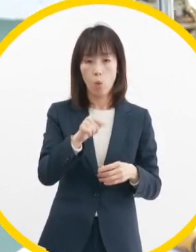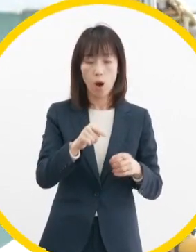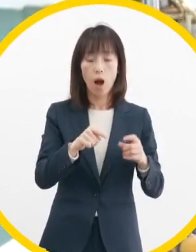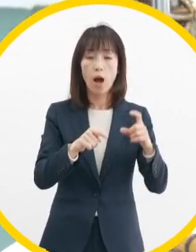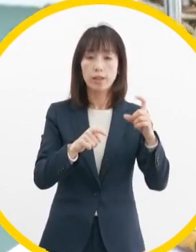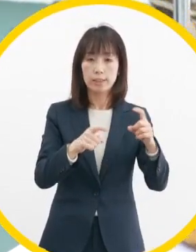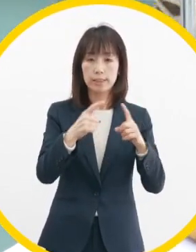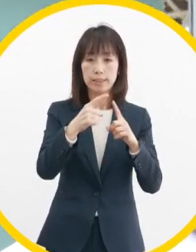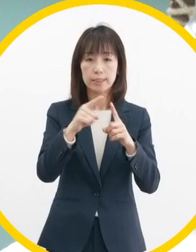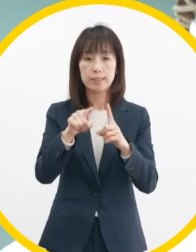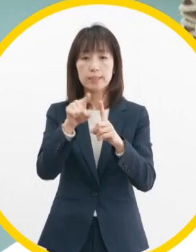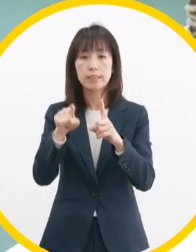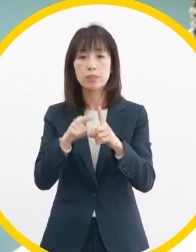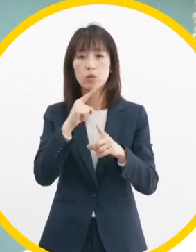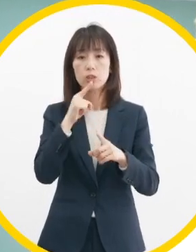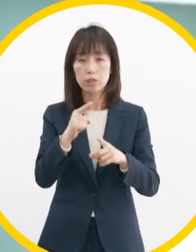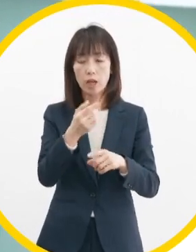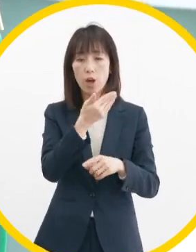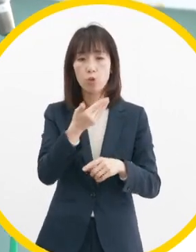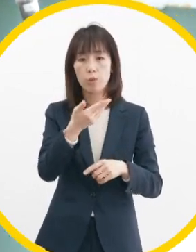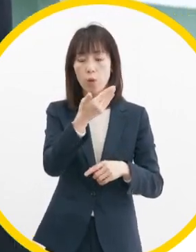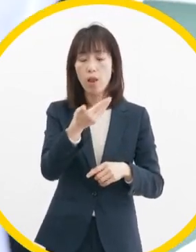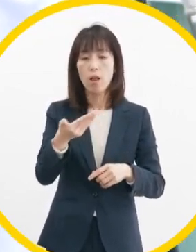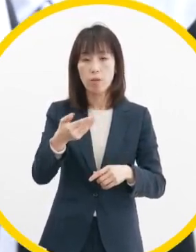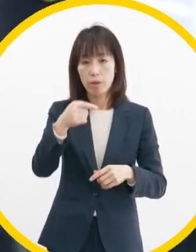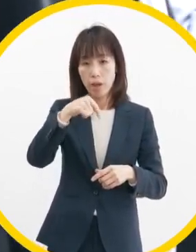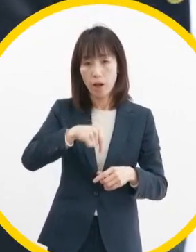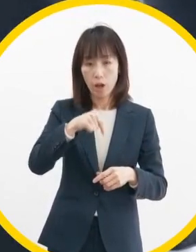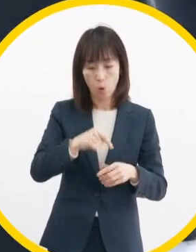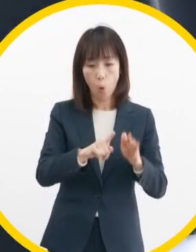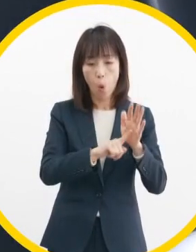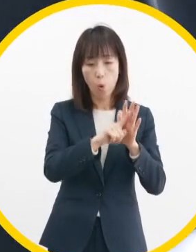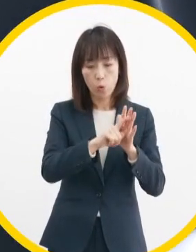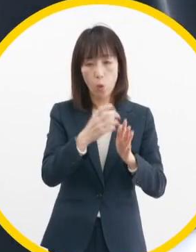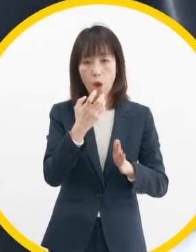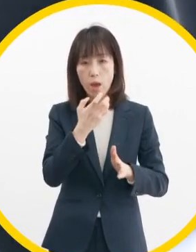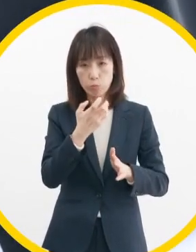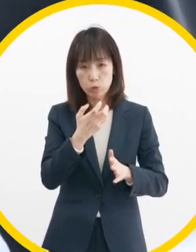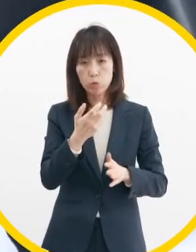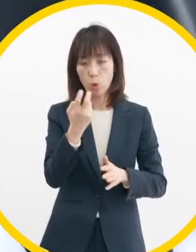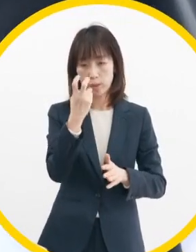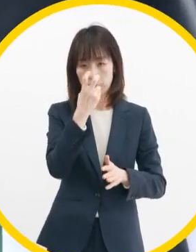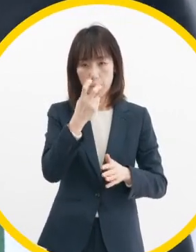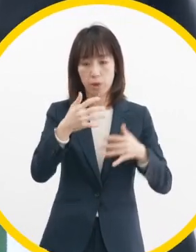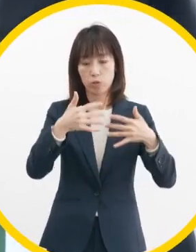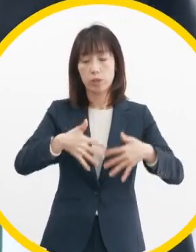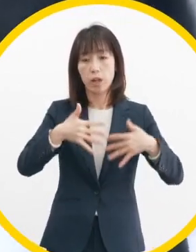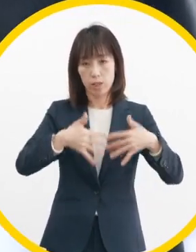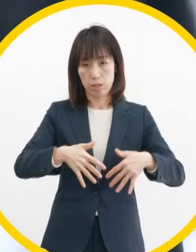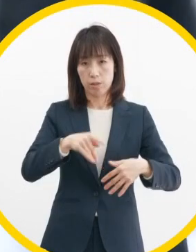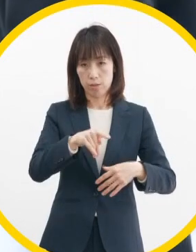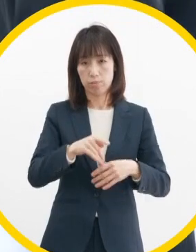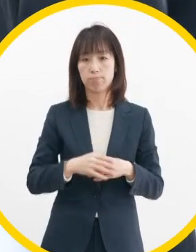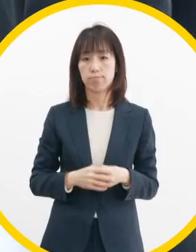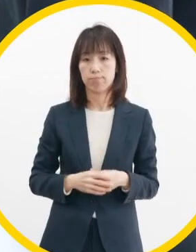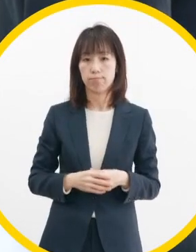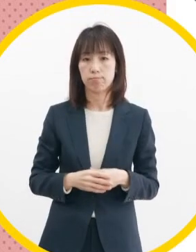これは CTD といって、はい、海の中の温度や塩分などを調べる機械です。 おー、